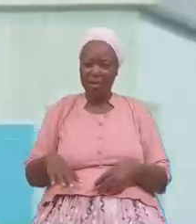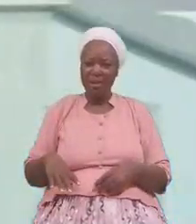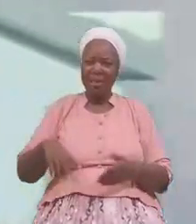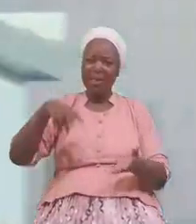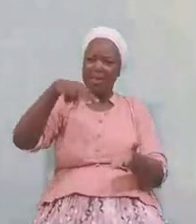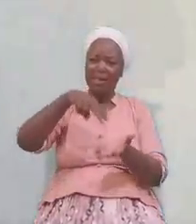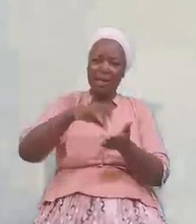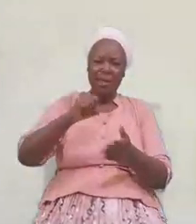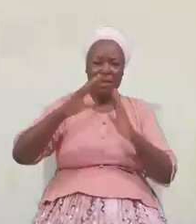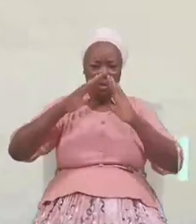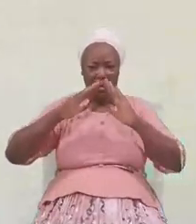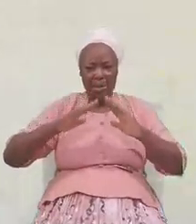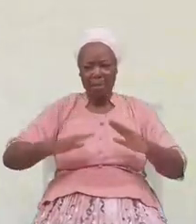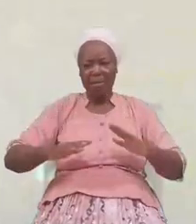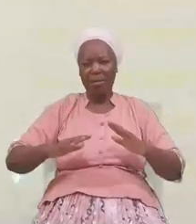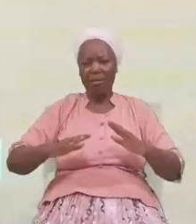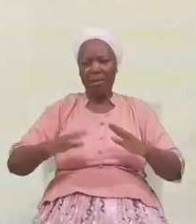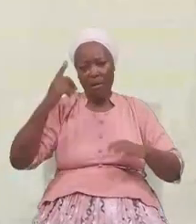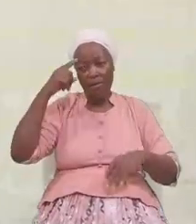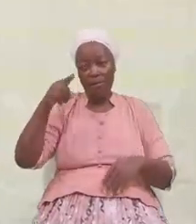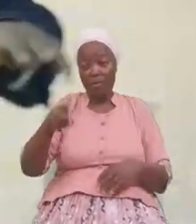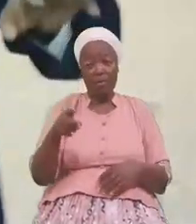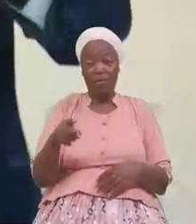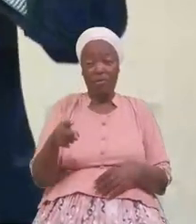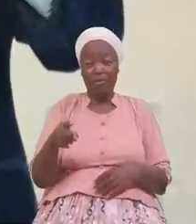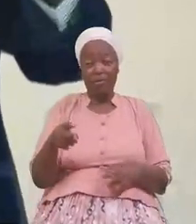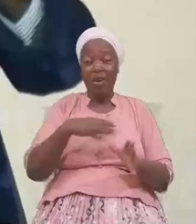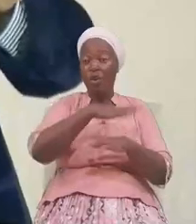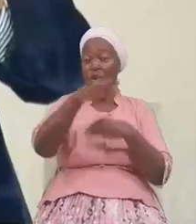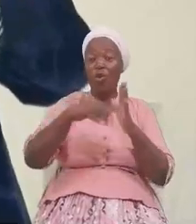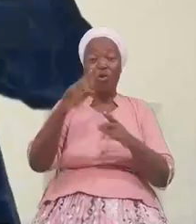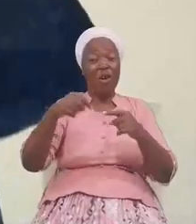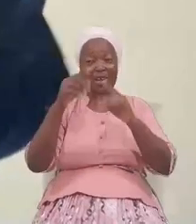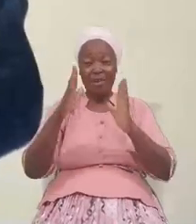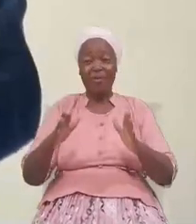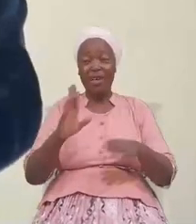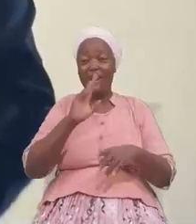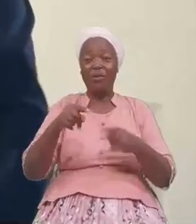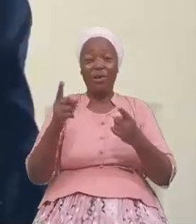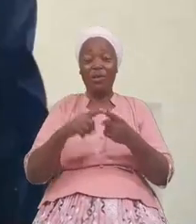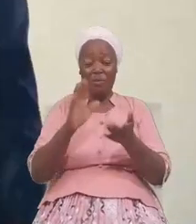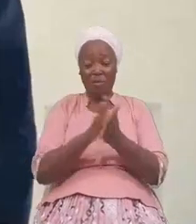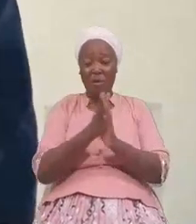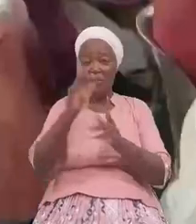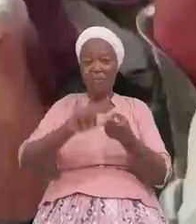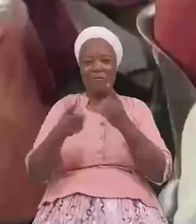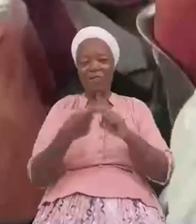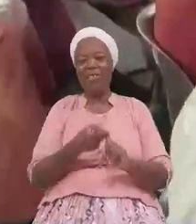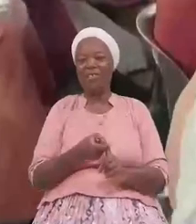tient debout pour toi, tous tes ennemis seront tes amis.